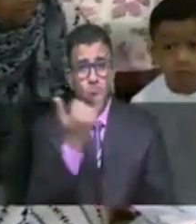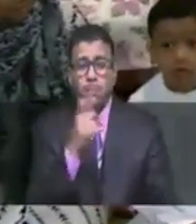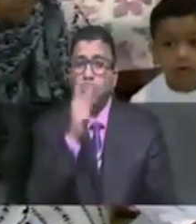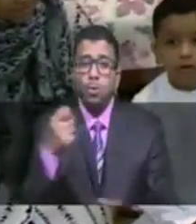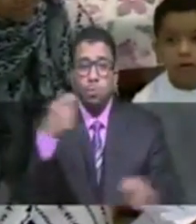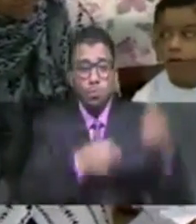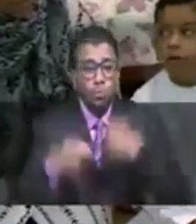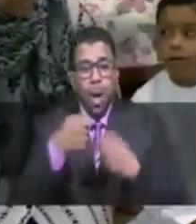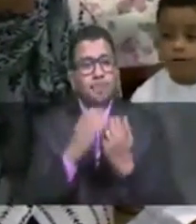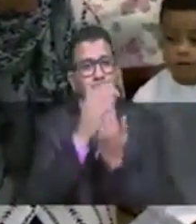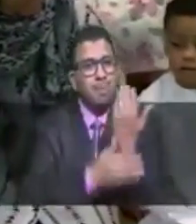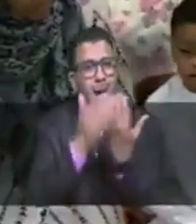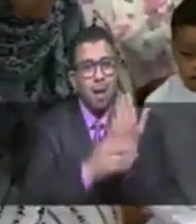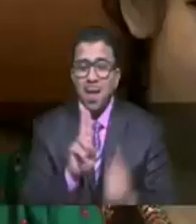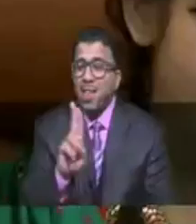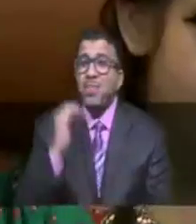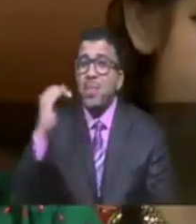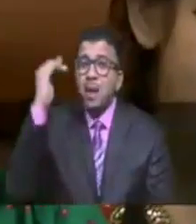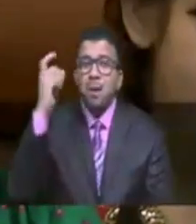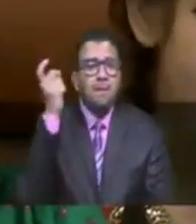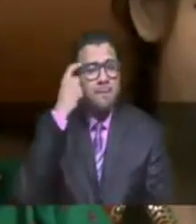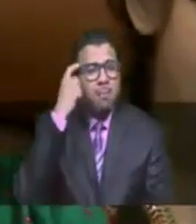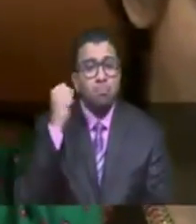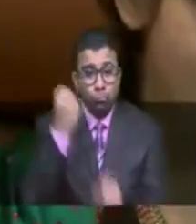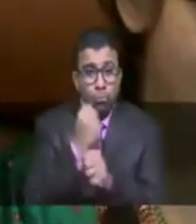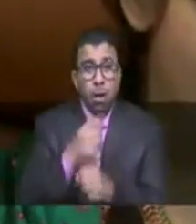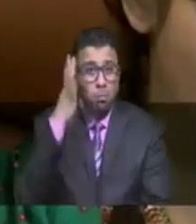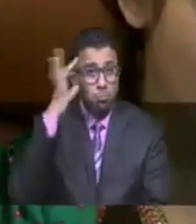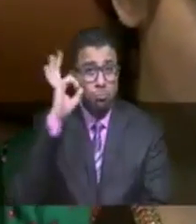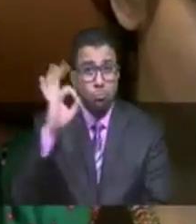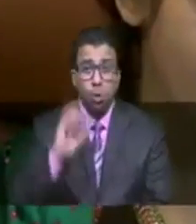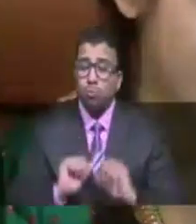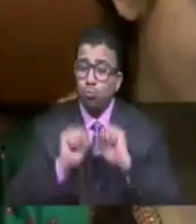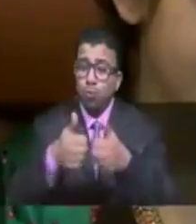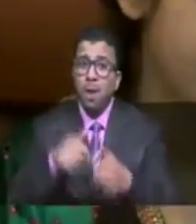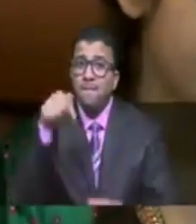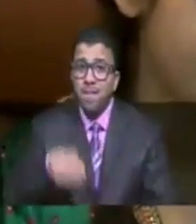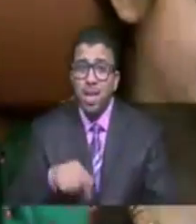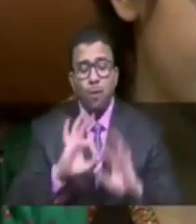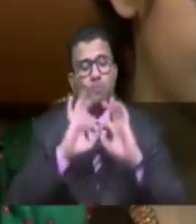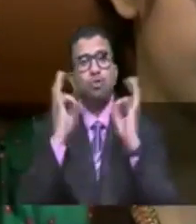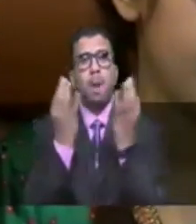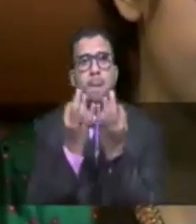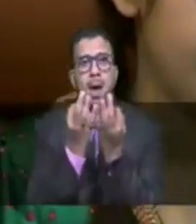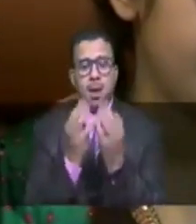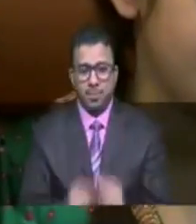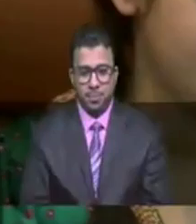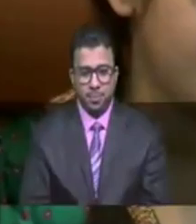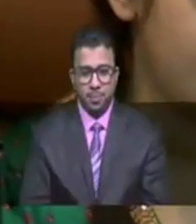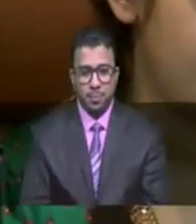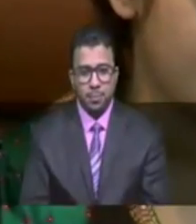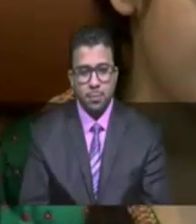يساهم في رعايتهم وتنمية قدراتهم وتأهيلهم للمشاركة بفاعلية في المجتمع.